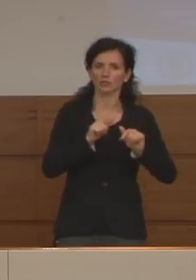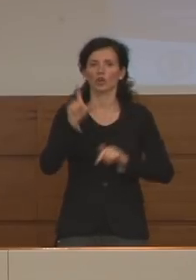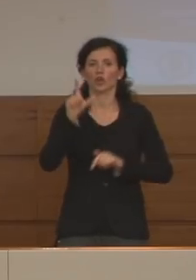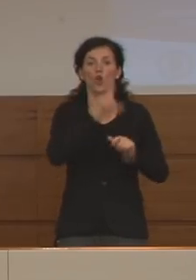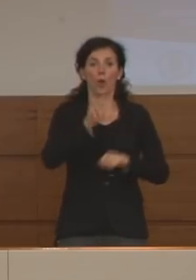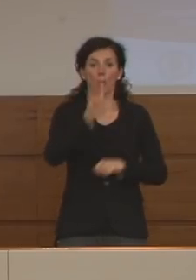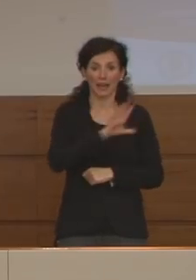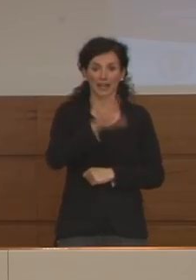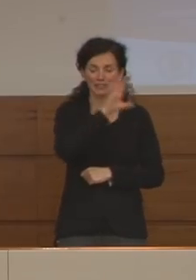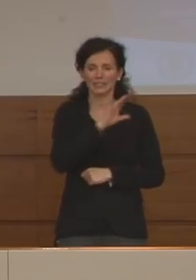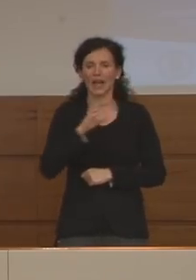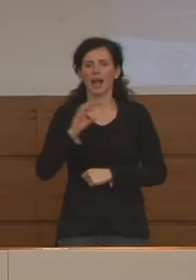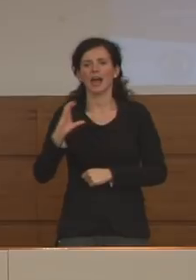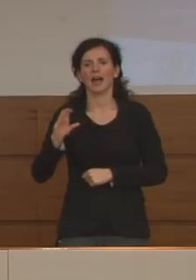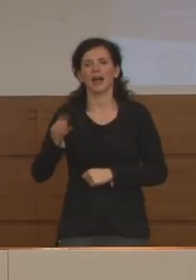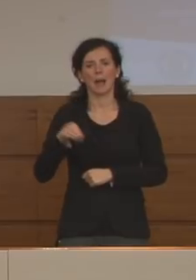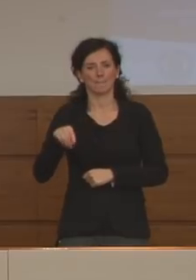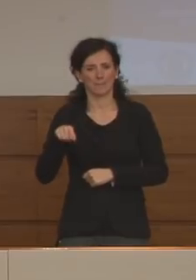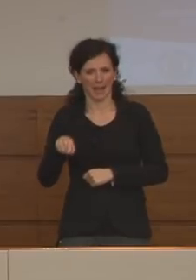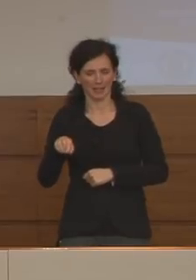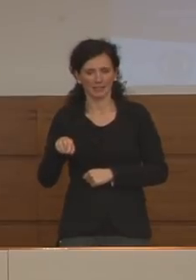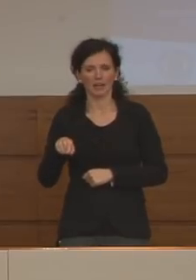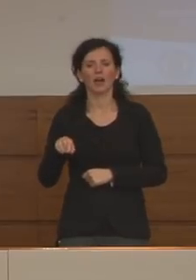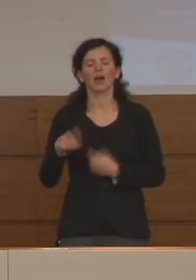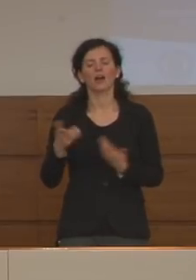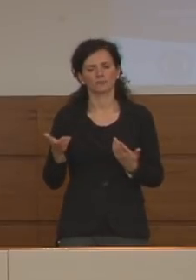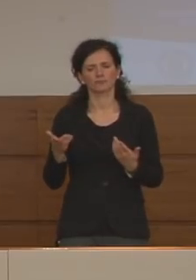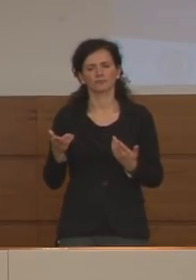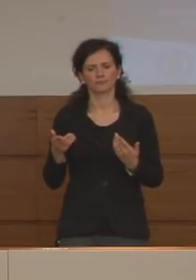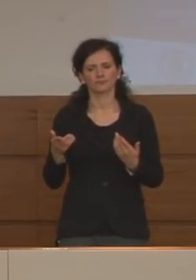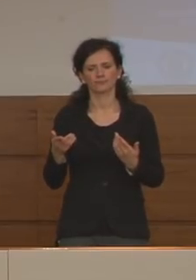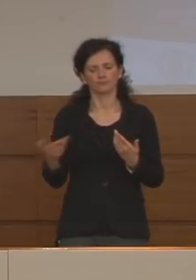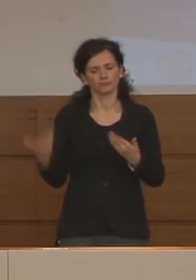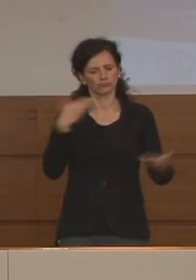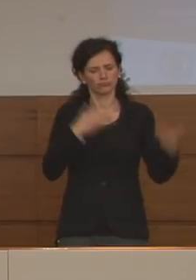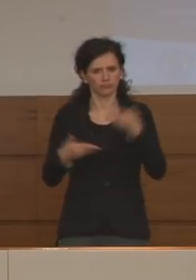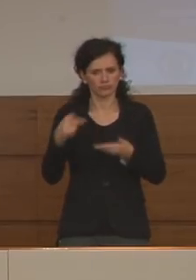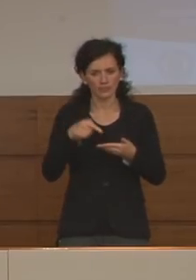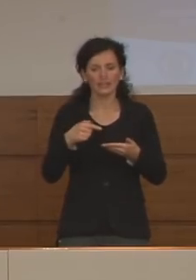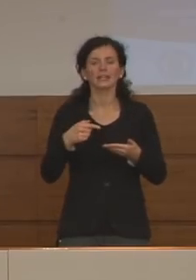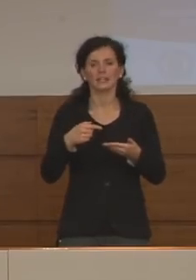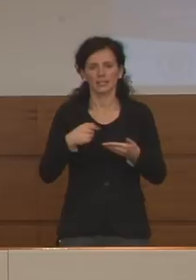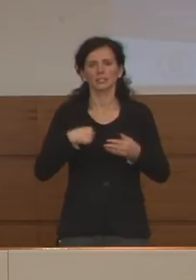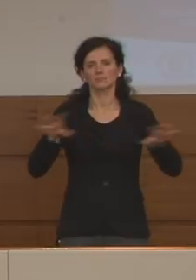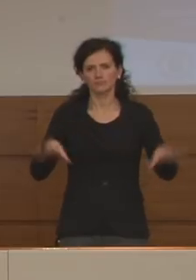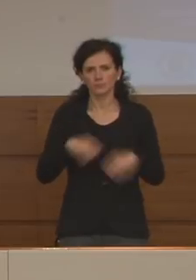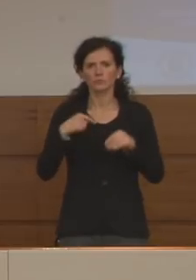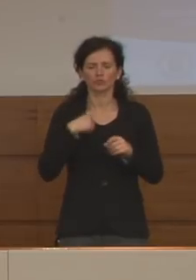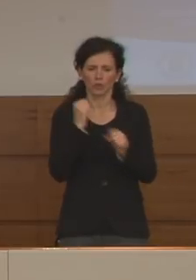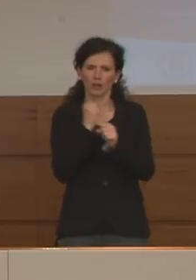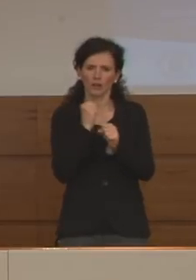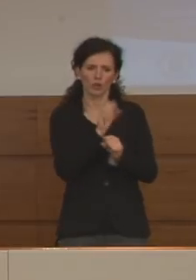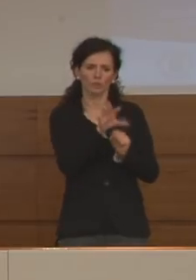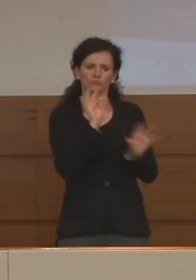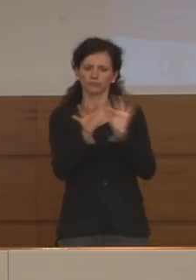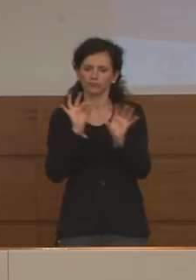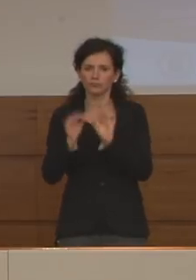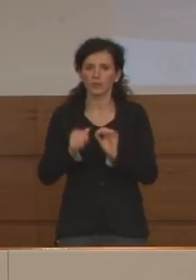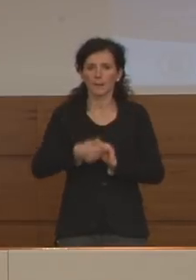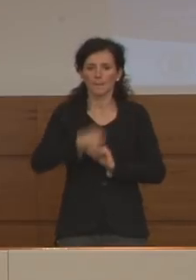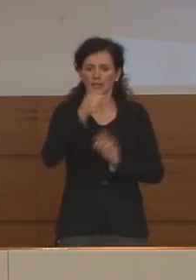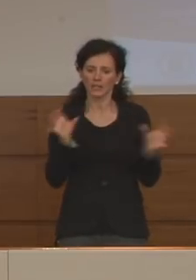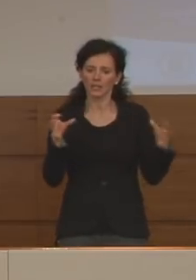e stiamo procedendo con l'individuazione del primo contingente di